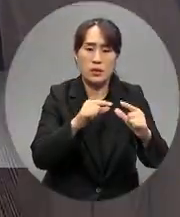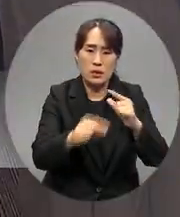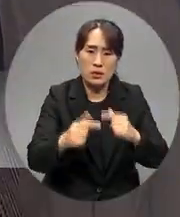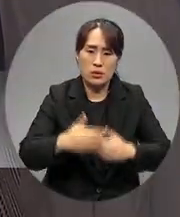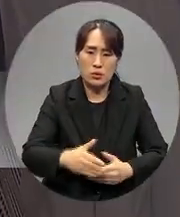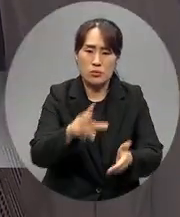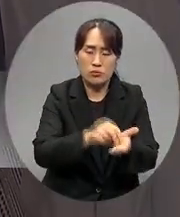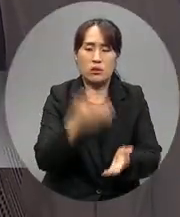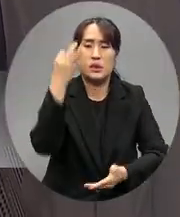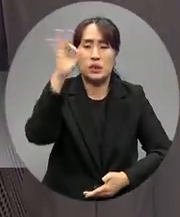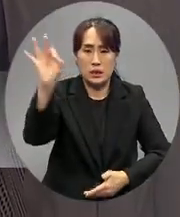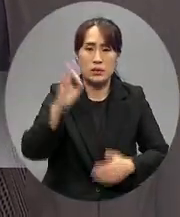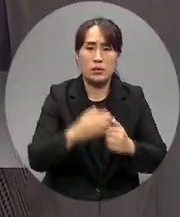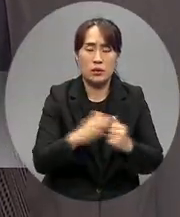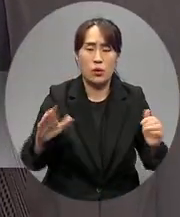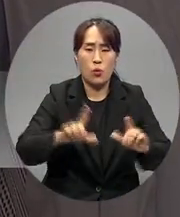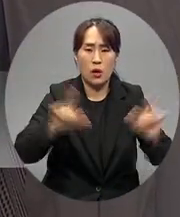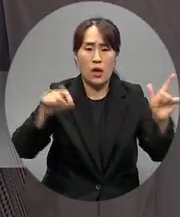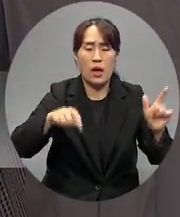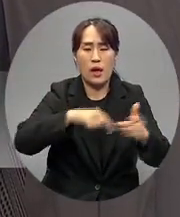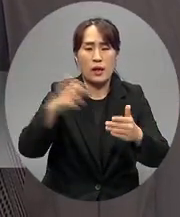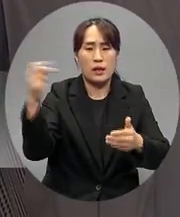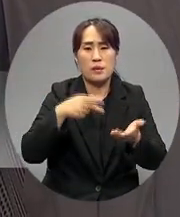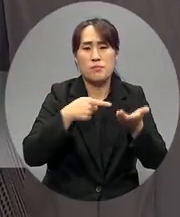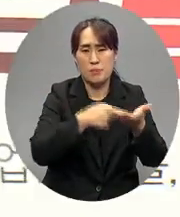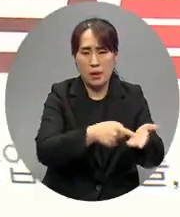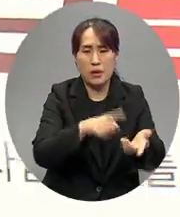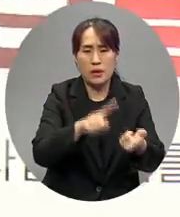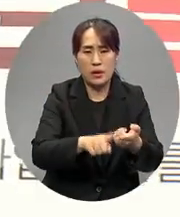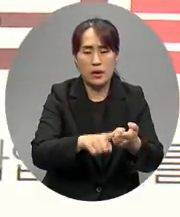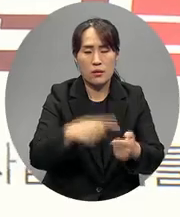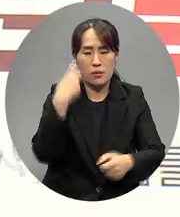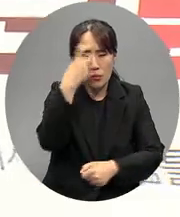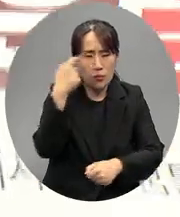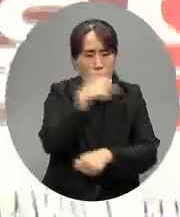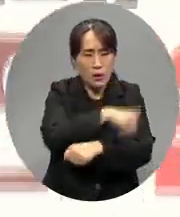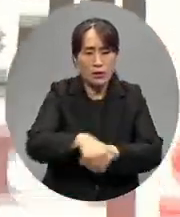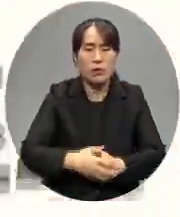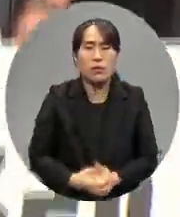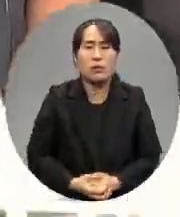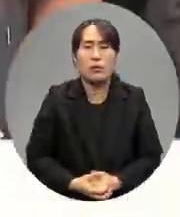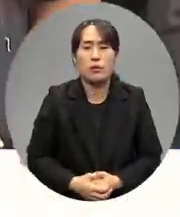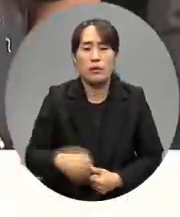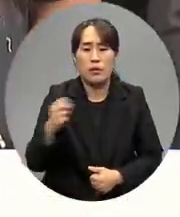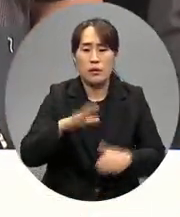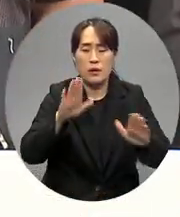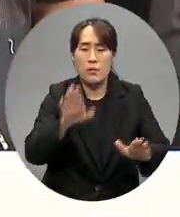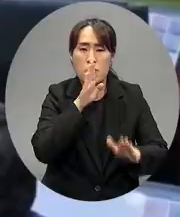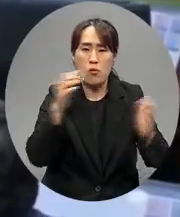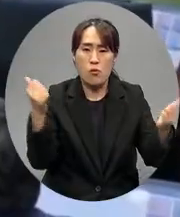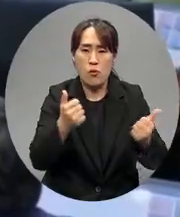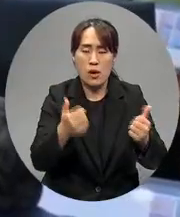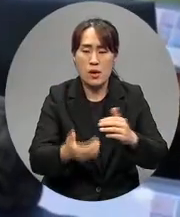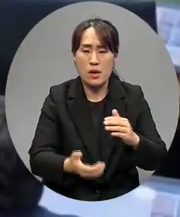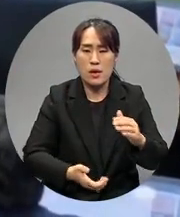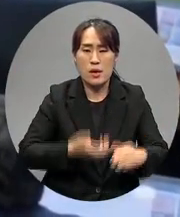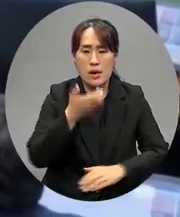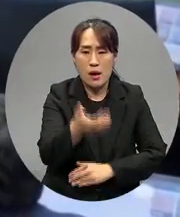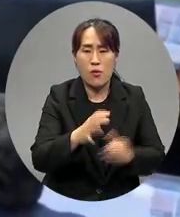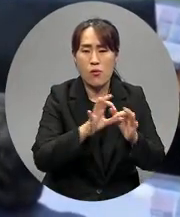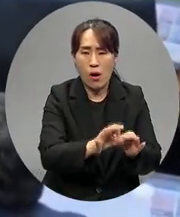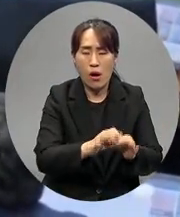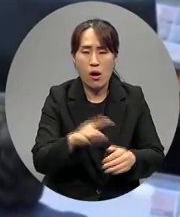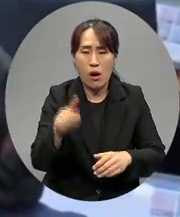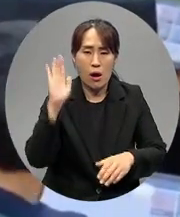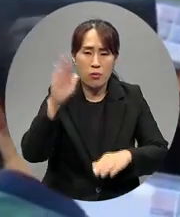절차적 하자를 인정하고 올해 안에 재상정 등을 검토하겠다고 밝혔습니다. 또 이번 본회의장 소동과 관련해선